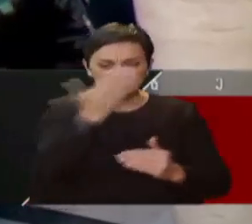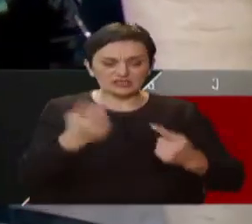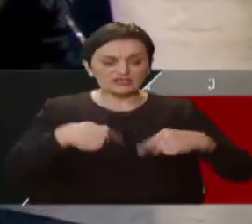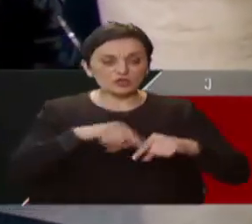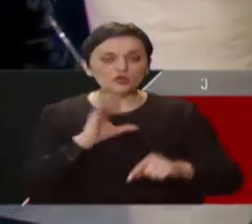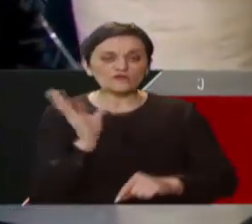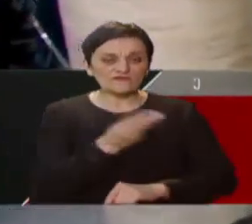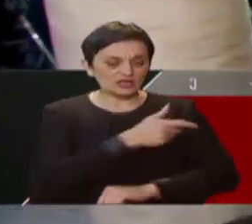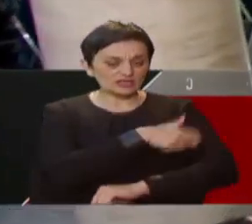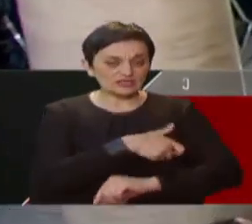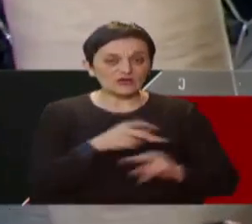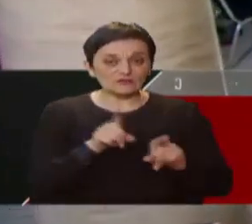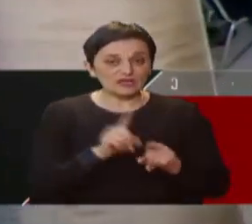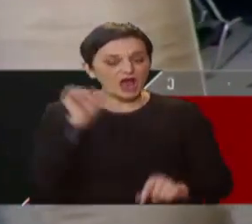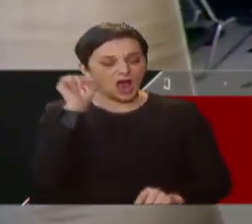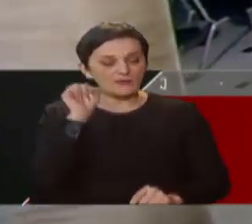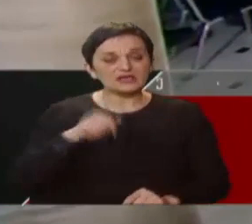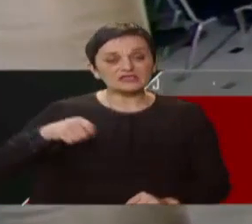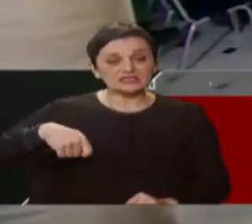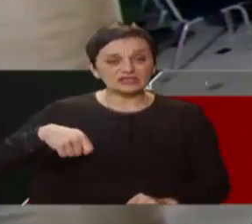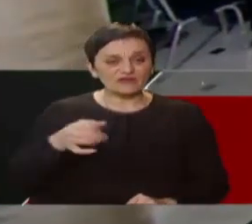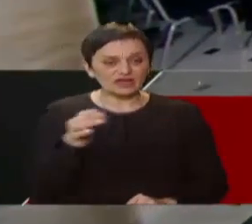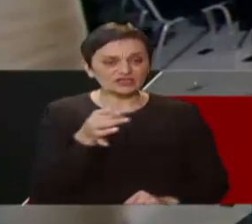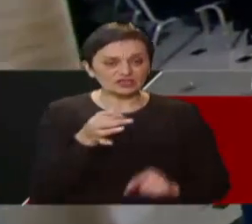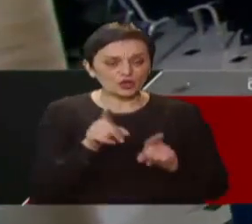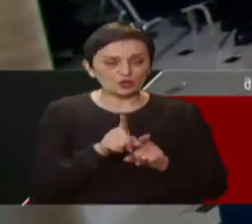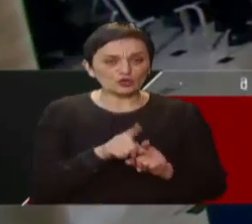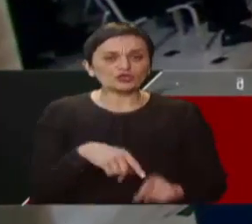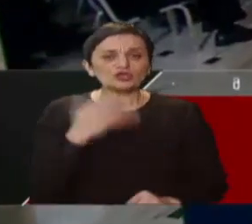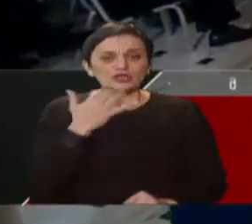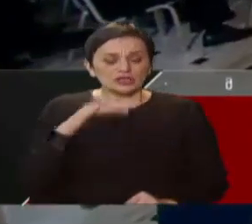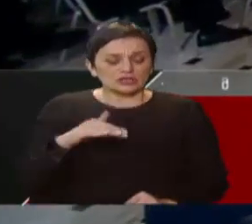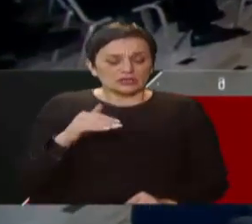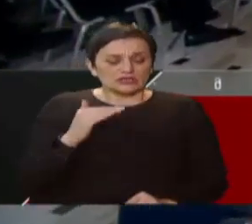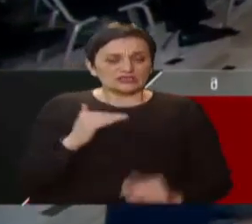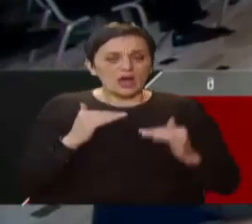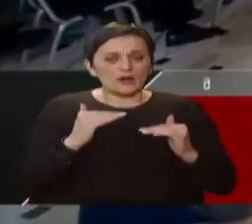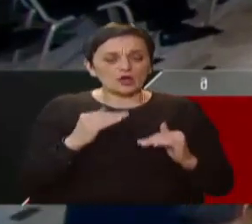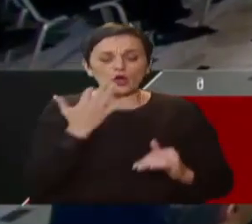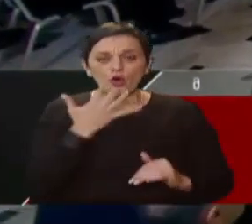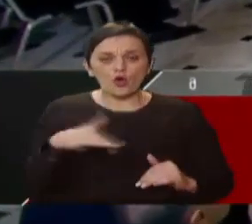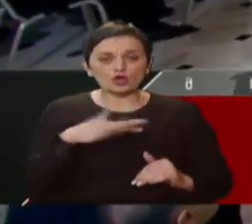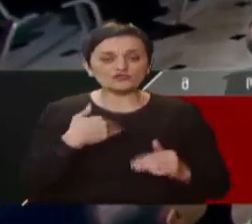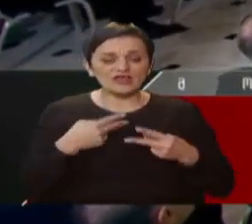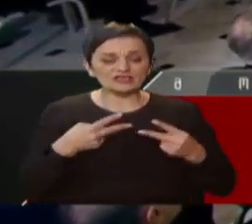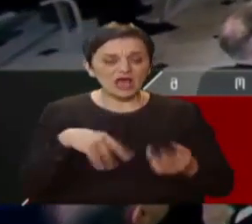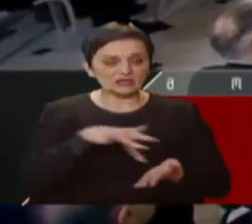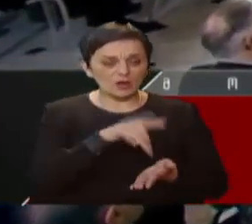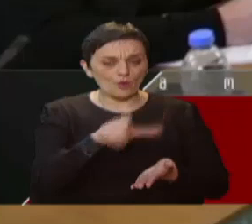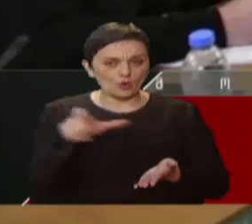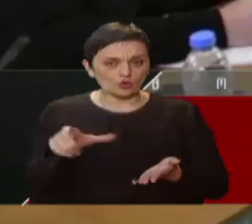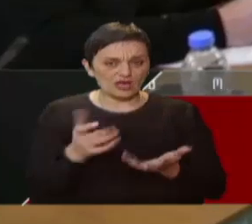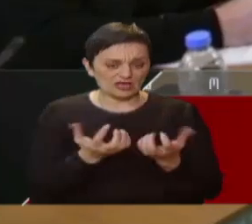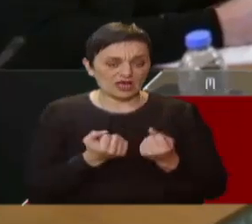la cevristuis, maciori sa abhaze sa dați chinuabis regiunși. Samhret Osetchim Tskhovreb, Chuen Tanamokalakeebtan